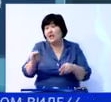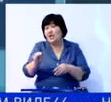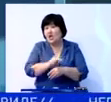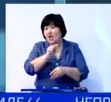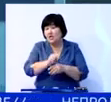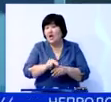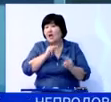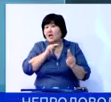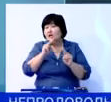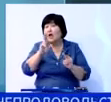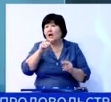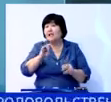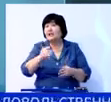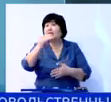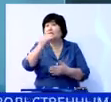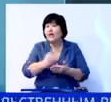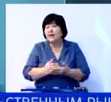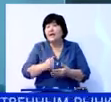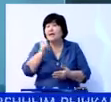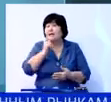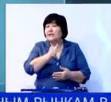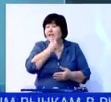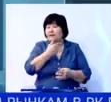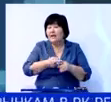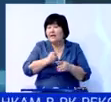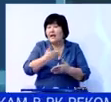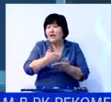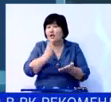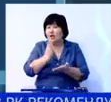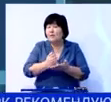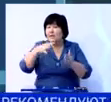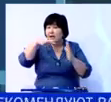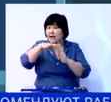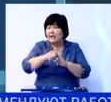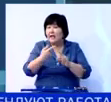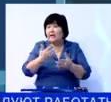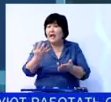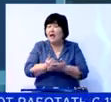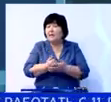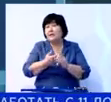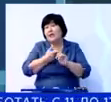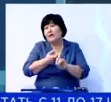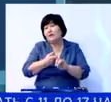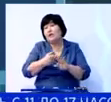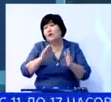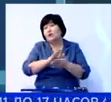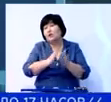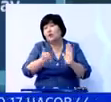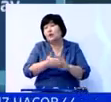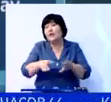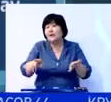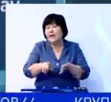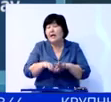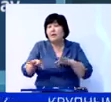лечения, соблюдение карантинного режима, скрывающими данные, имеющие значение для определения эпидемиологической ситуации, а также